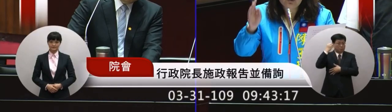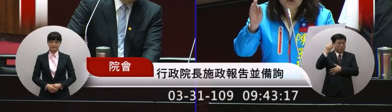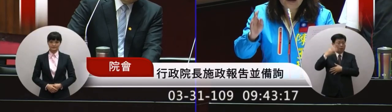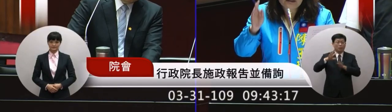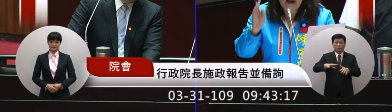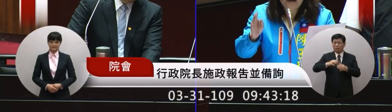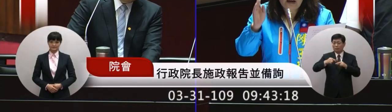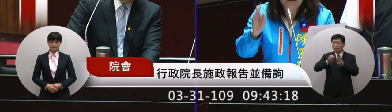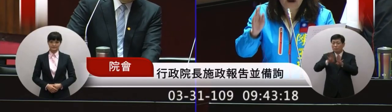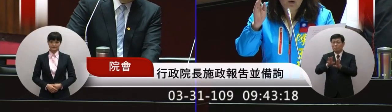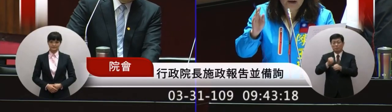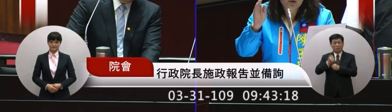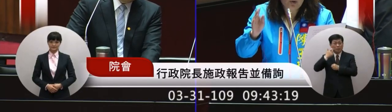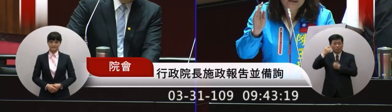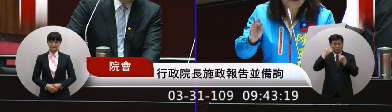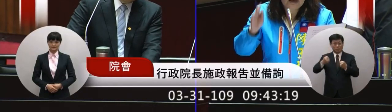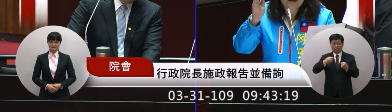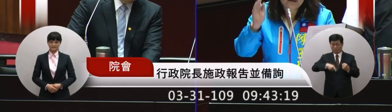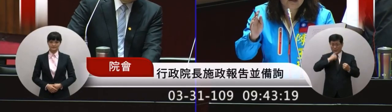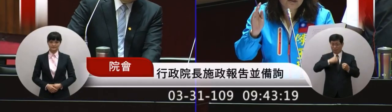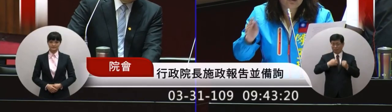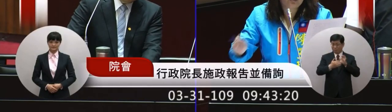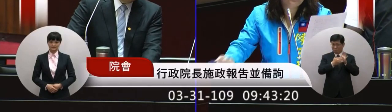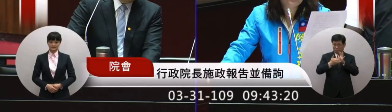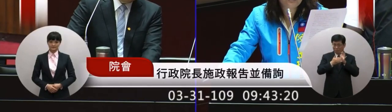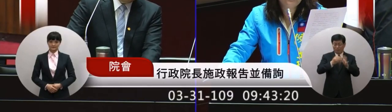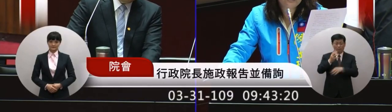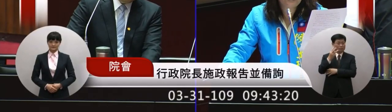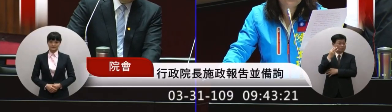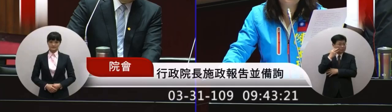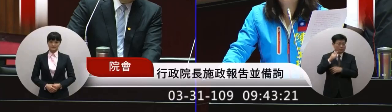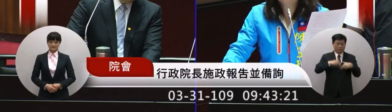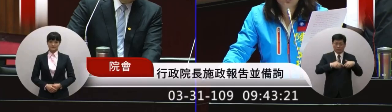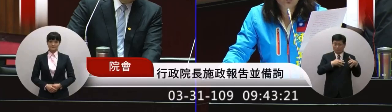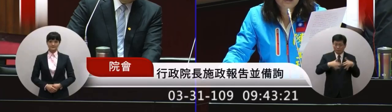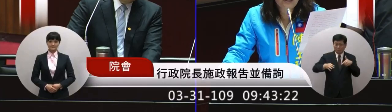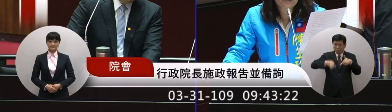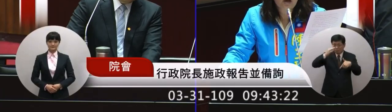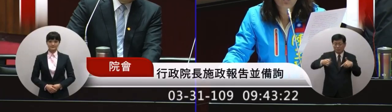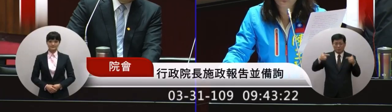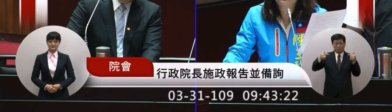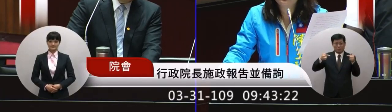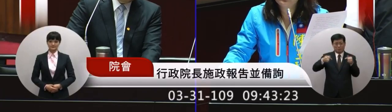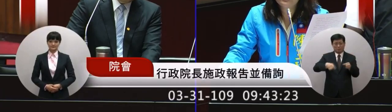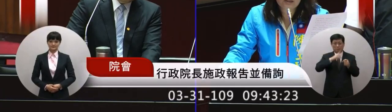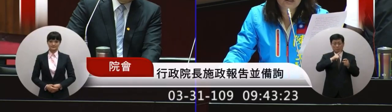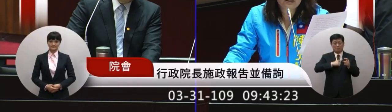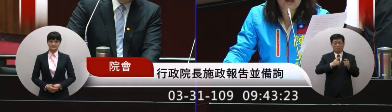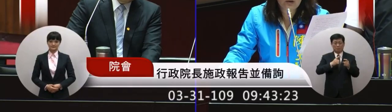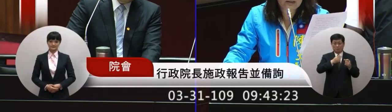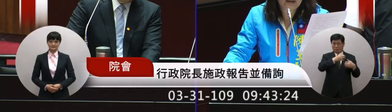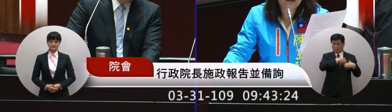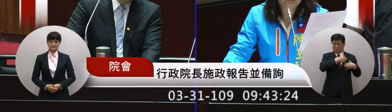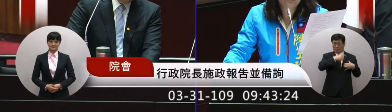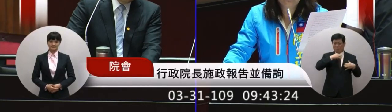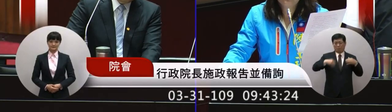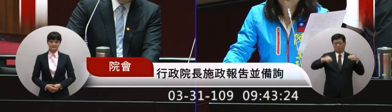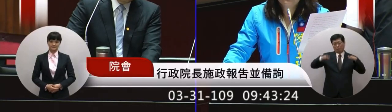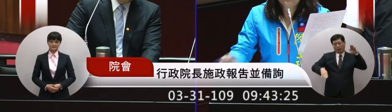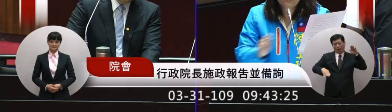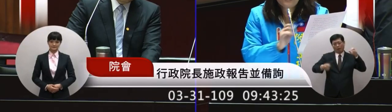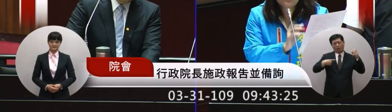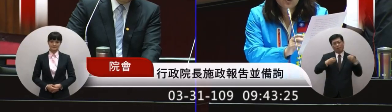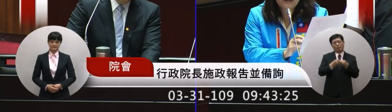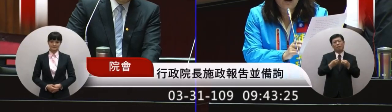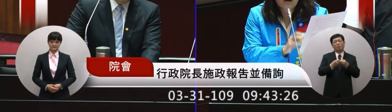马祖在台海防卫作战上的政治与心理价值逐渐超过军事战略价值。